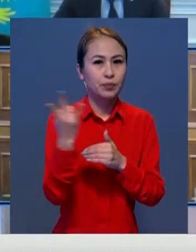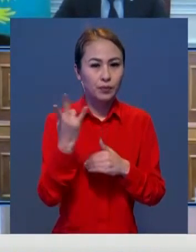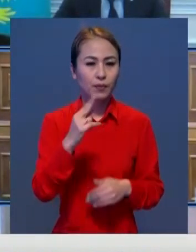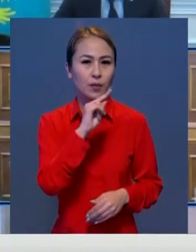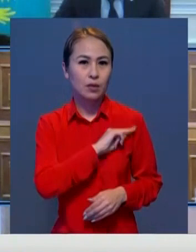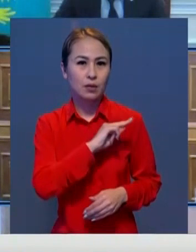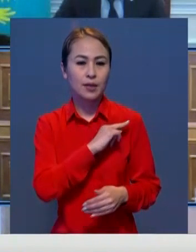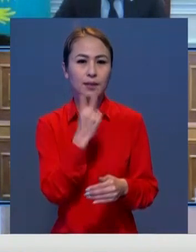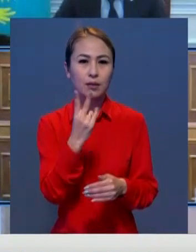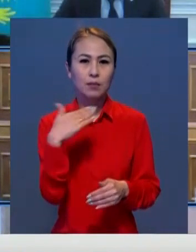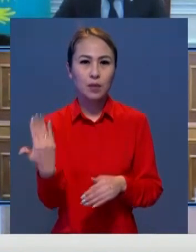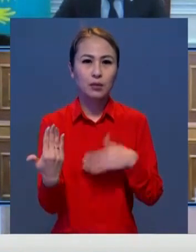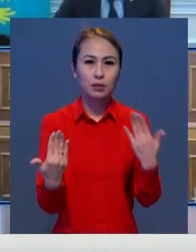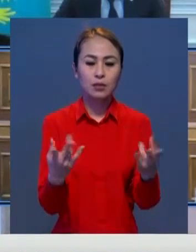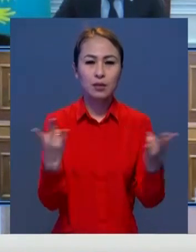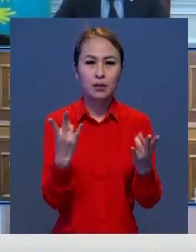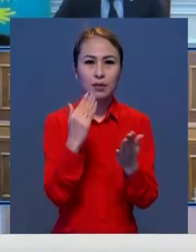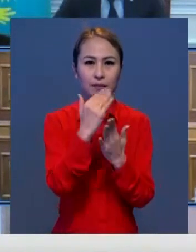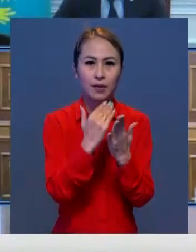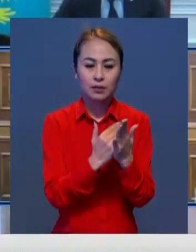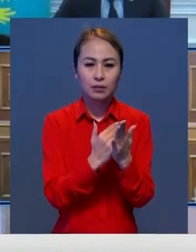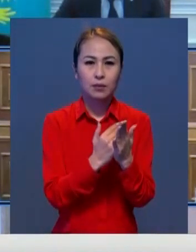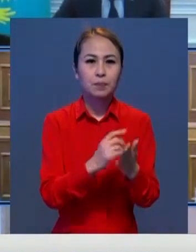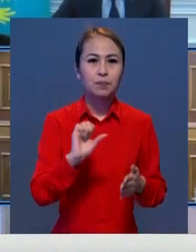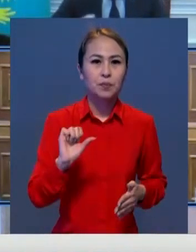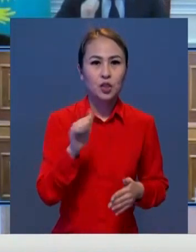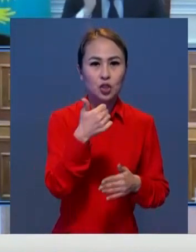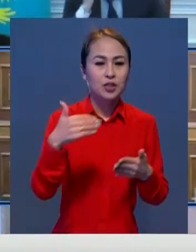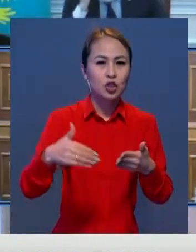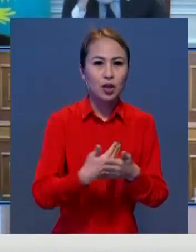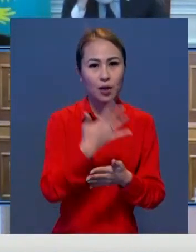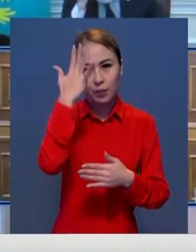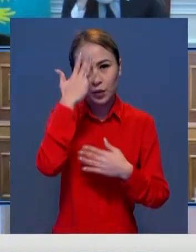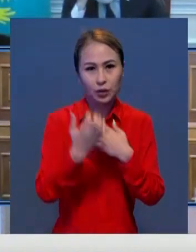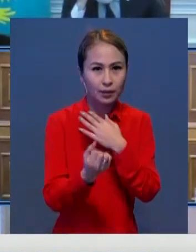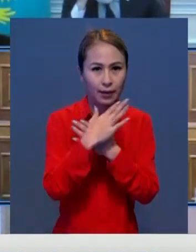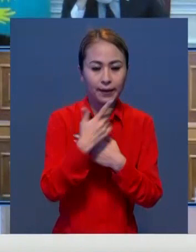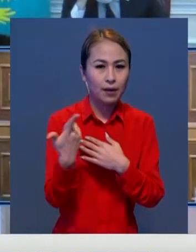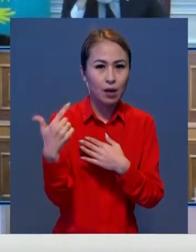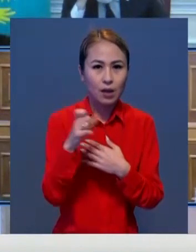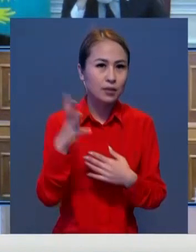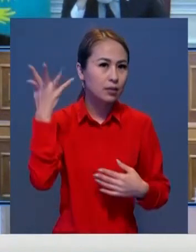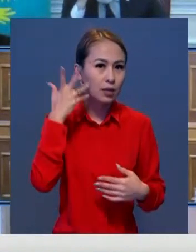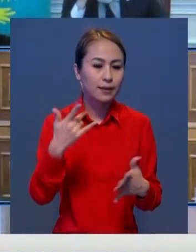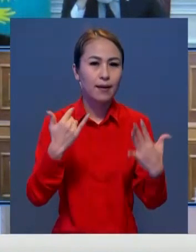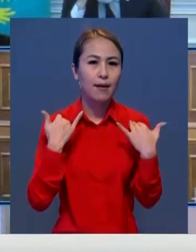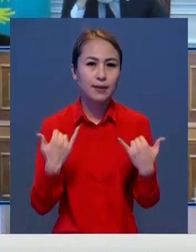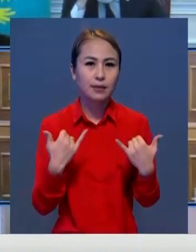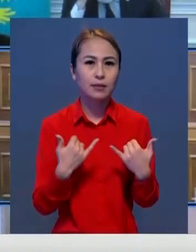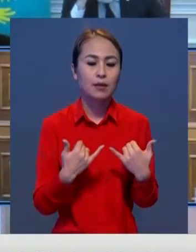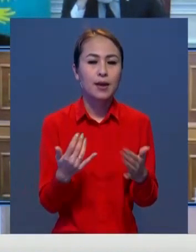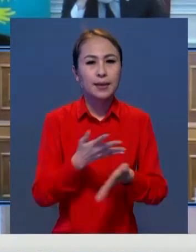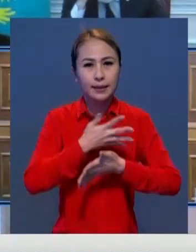екі бағытта жүргізілуге тиіс. Біріншісі, жаңа мұнай-газ кеніштерін барлау және қазіргі